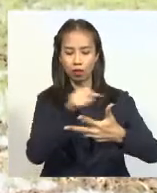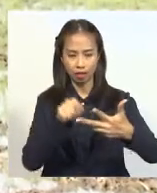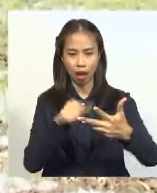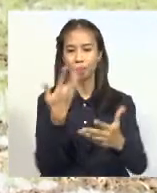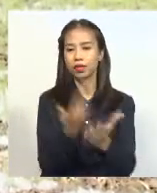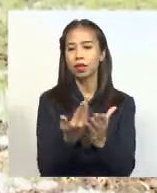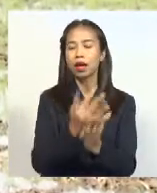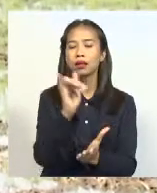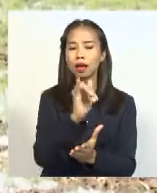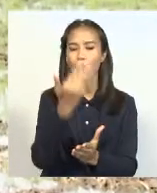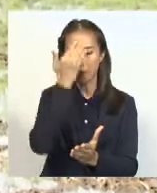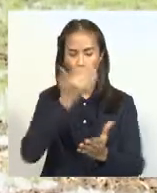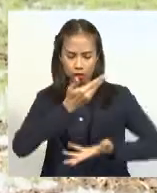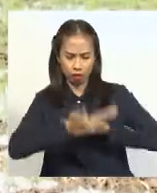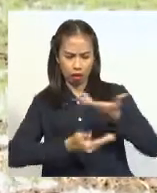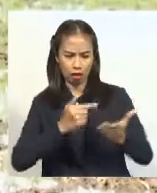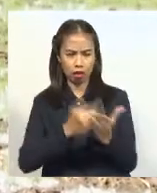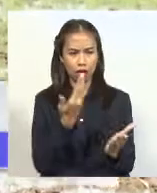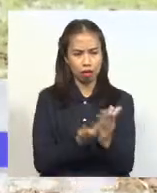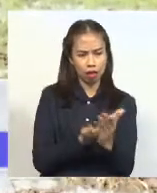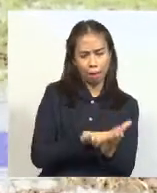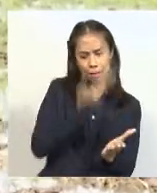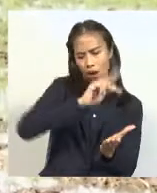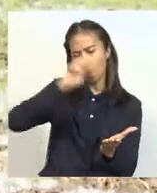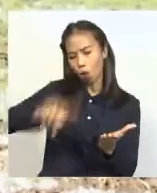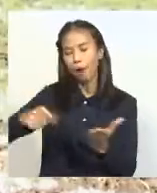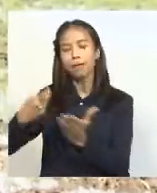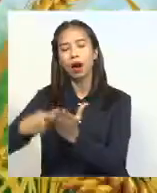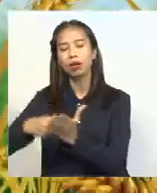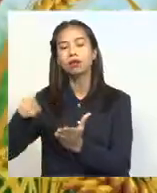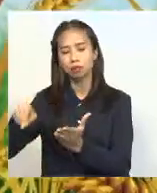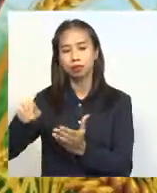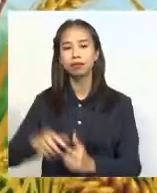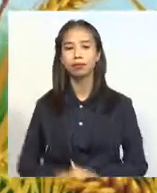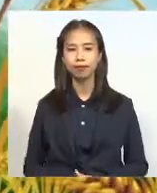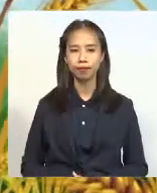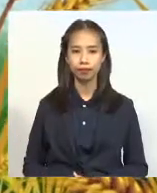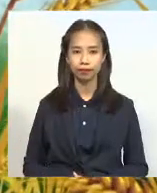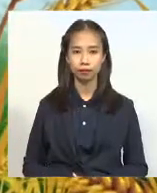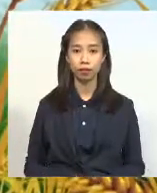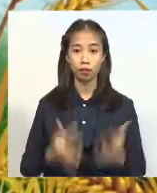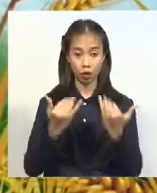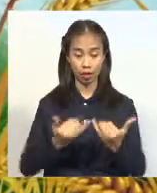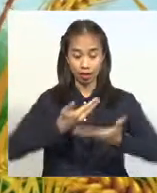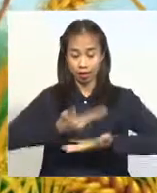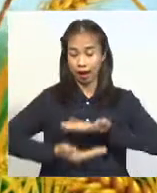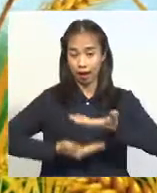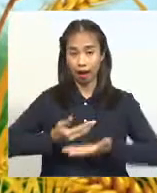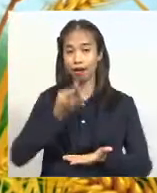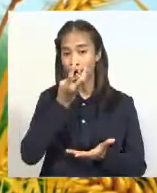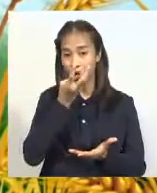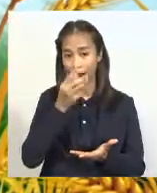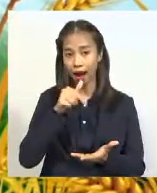ได้ค่ะเนื่องจากราคาตลาดสูงกว่าราคาประกันรายได้โดยราคาตลาดอ้างอิงของข้าวเปลือกเจ้